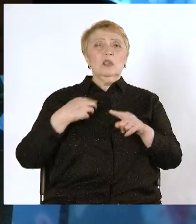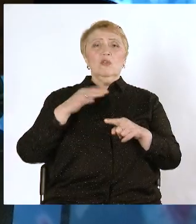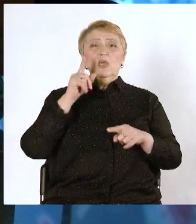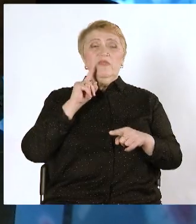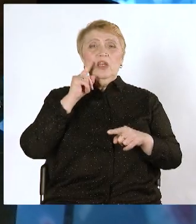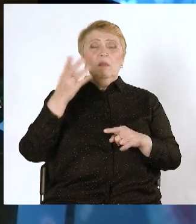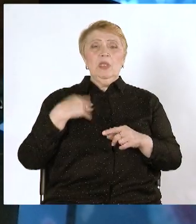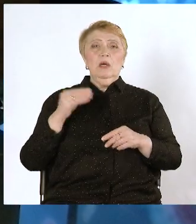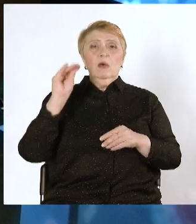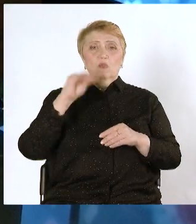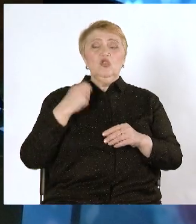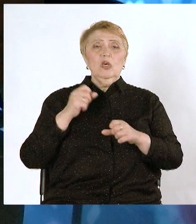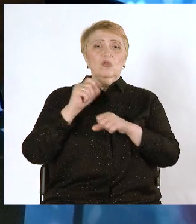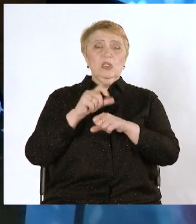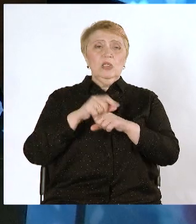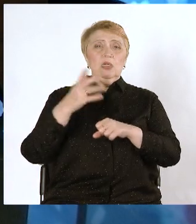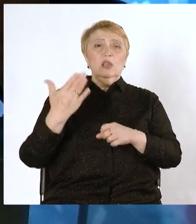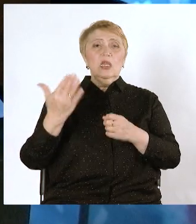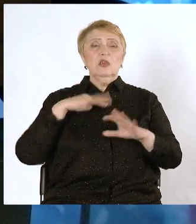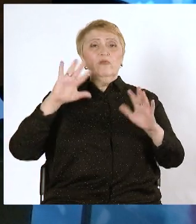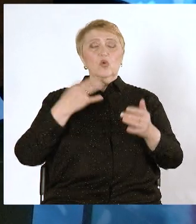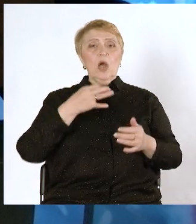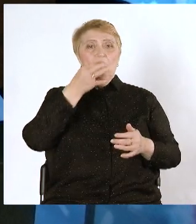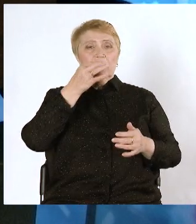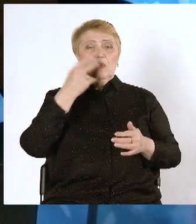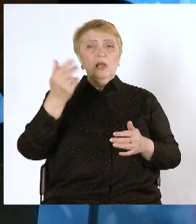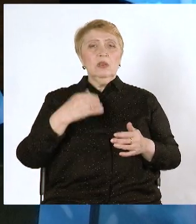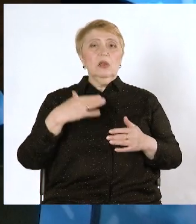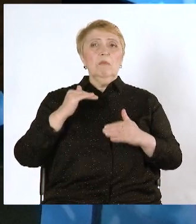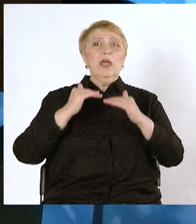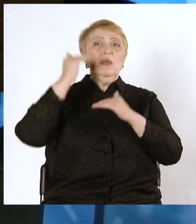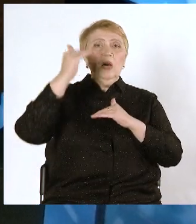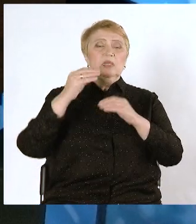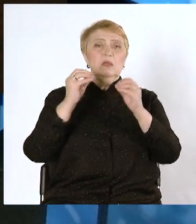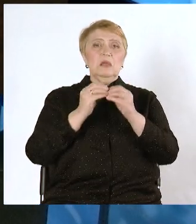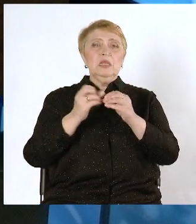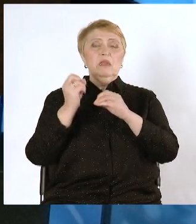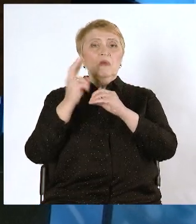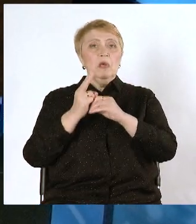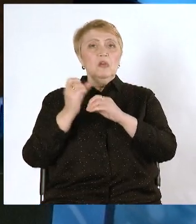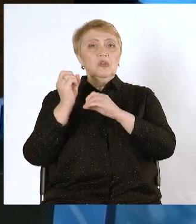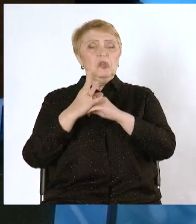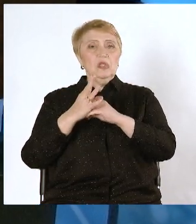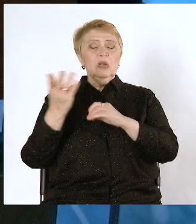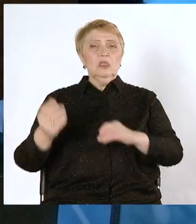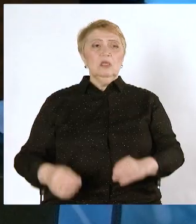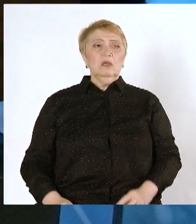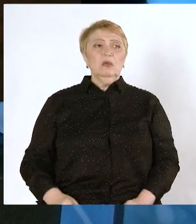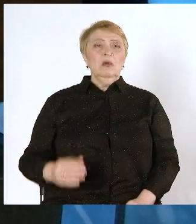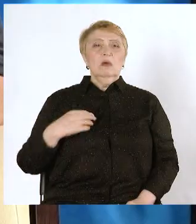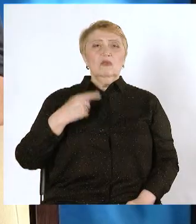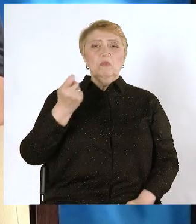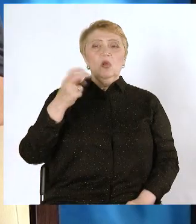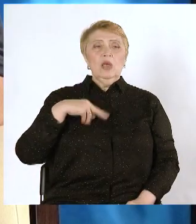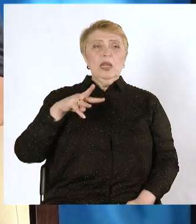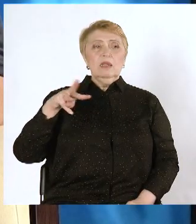назначить инъекции инсулина если таблетки не помогают и сахар выше 10 12 14 миллимоль на